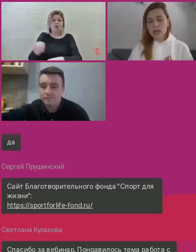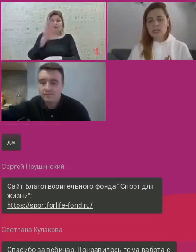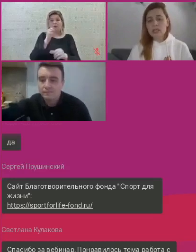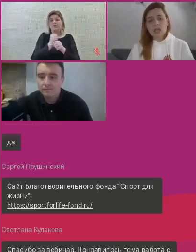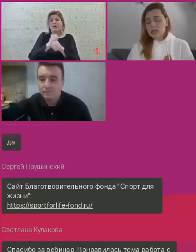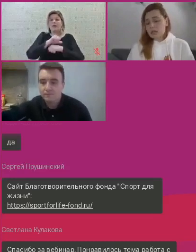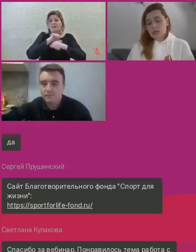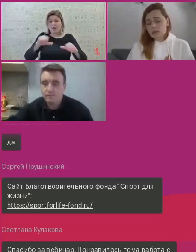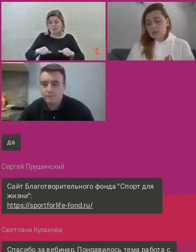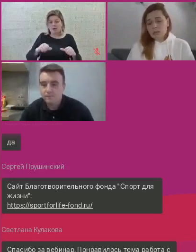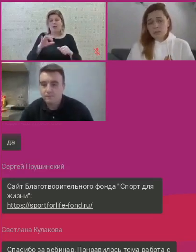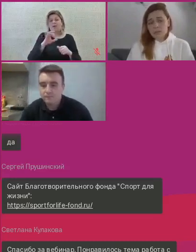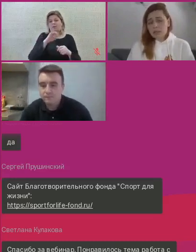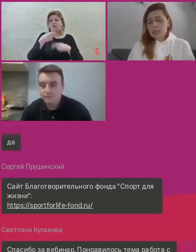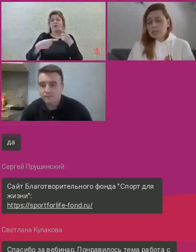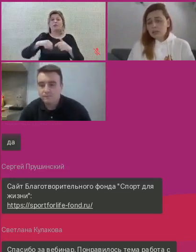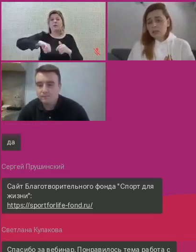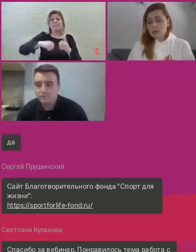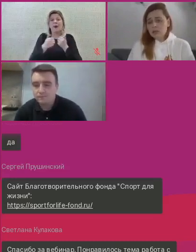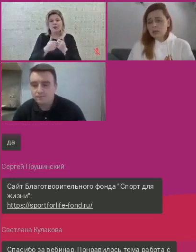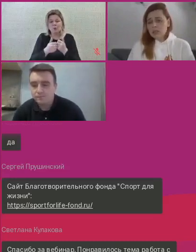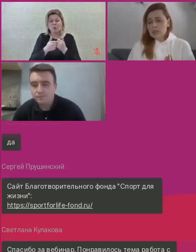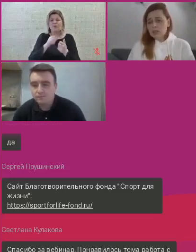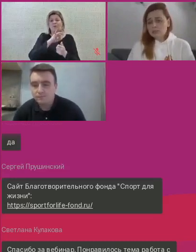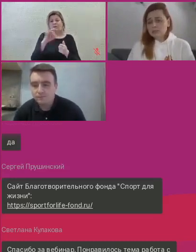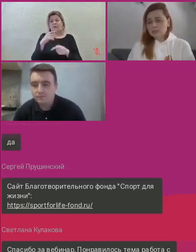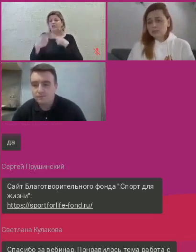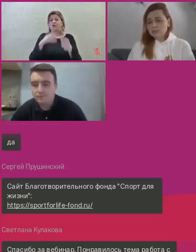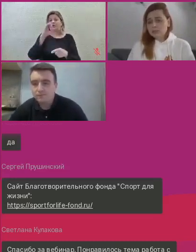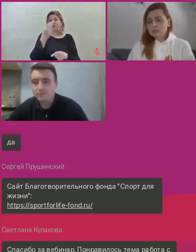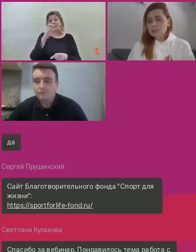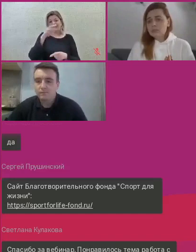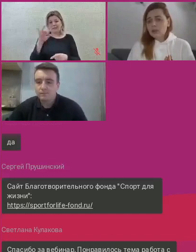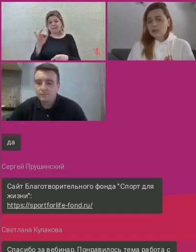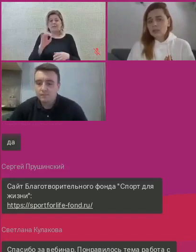давали публикации. Ну, редко кто